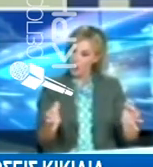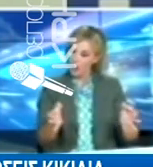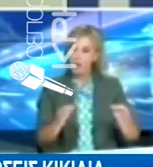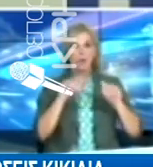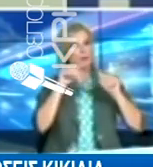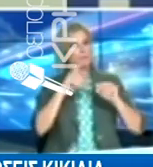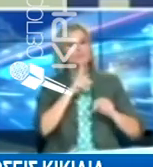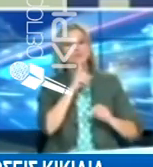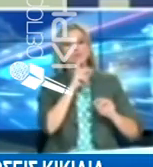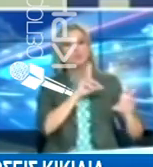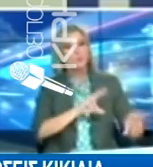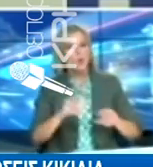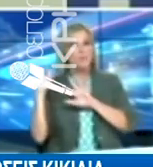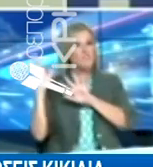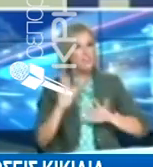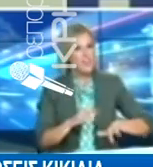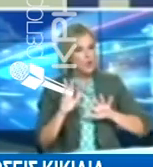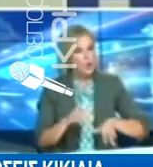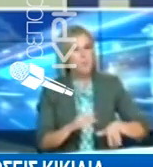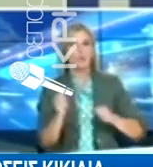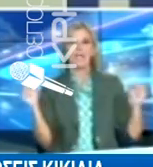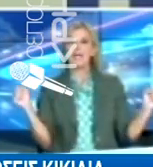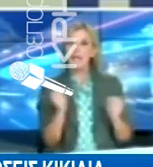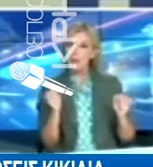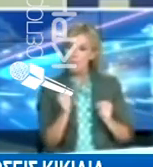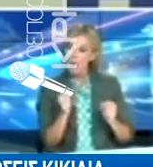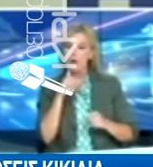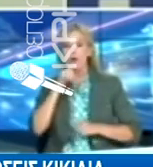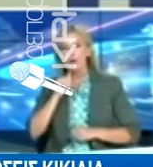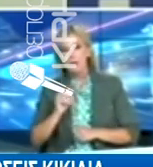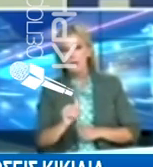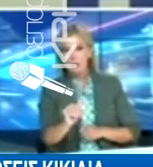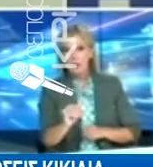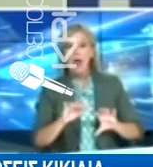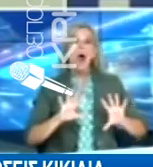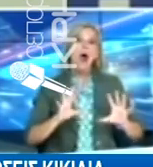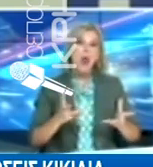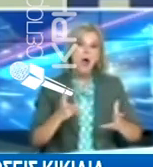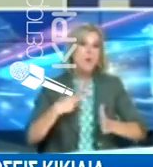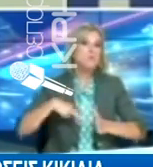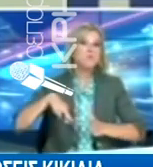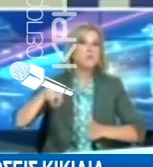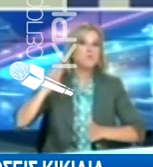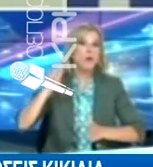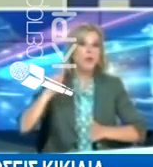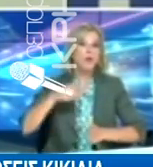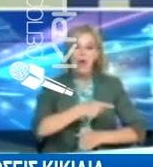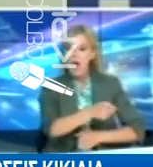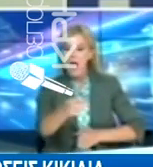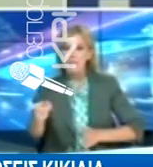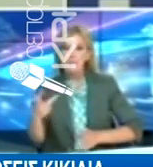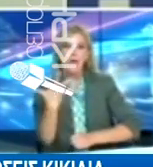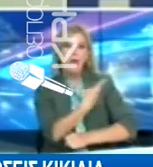φθινόπωρο και αυτό το χειμώνα. Θα αφορούν όμως τους ανεμβολίαστους συμπολίτες μας για δύο λόγους.